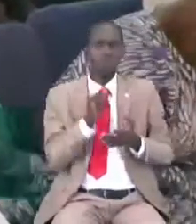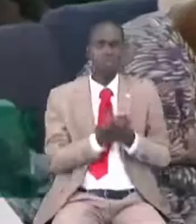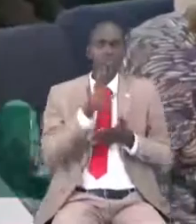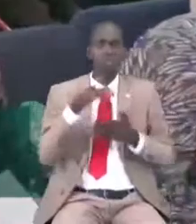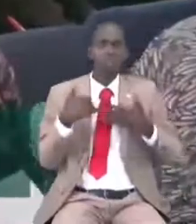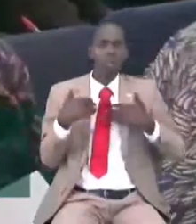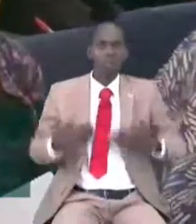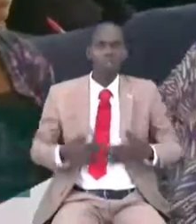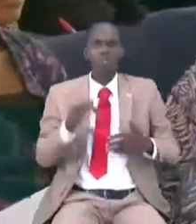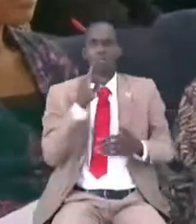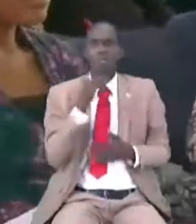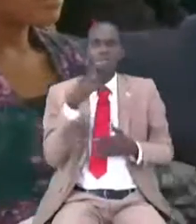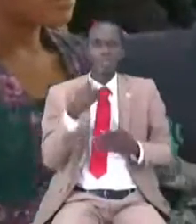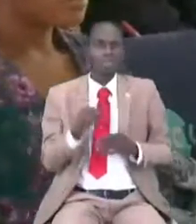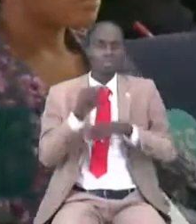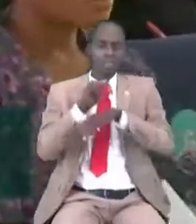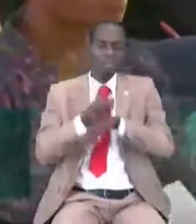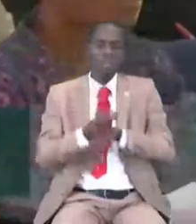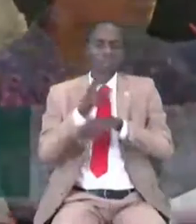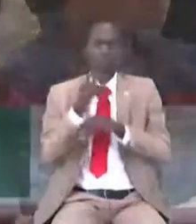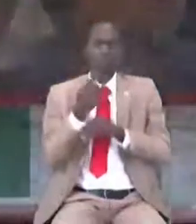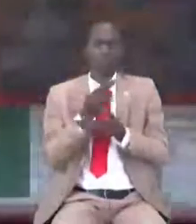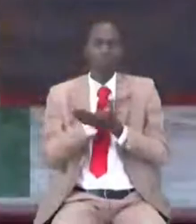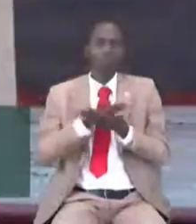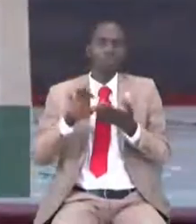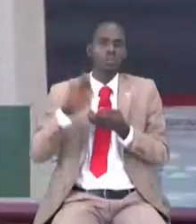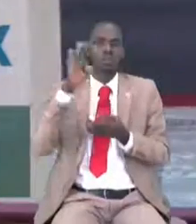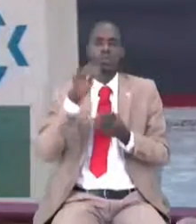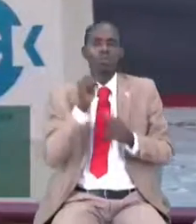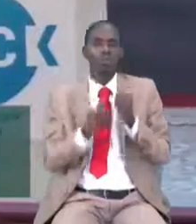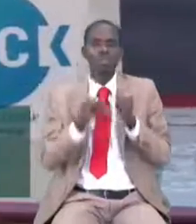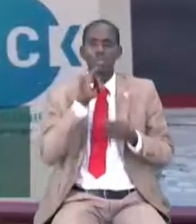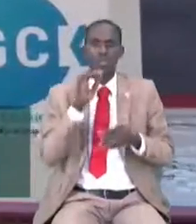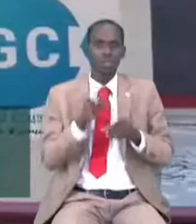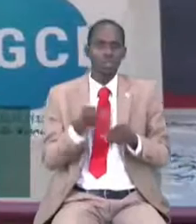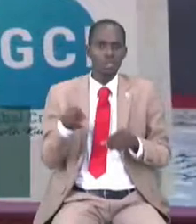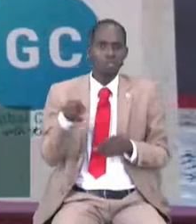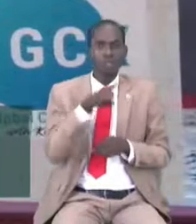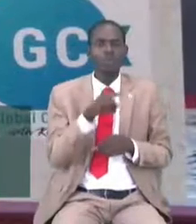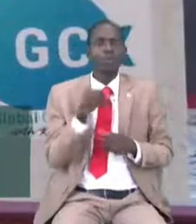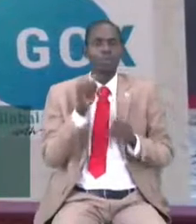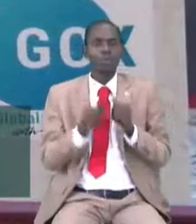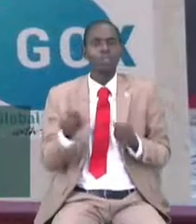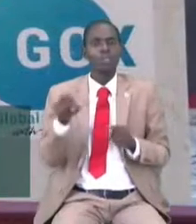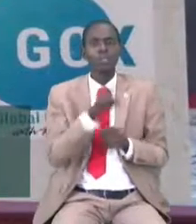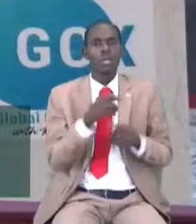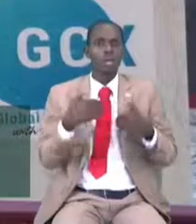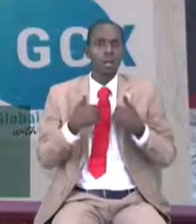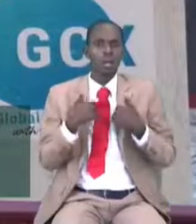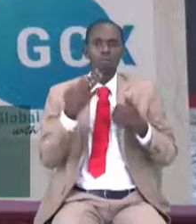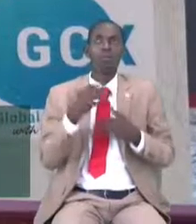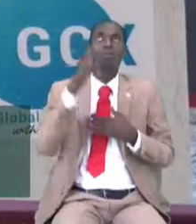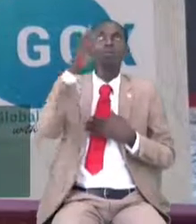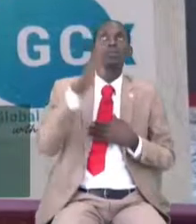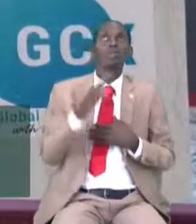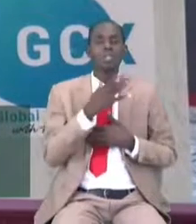vous, que vous avez reçu de Dieu et que vous ne vous appartenez point à vous-même?